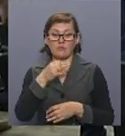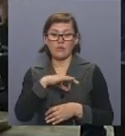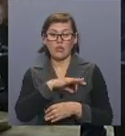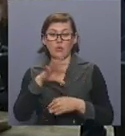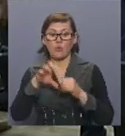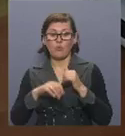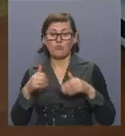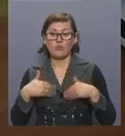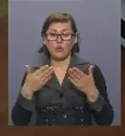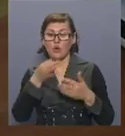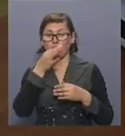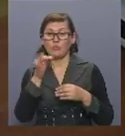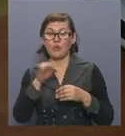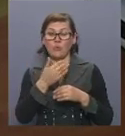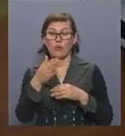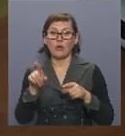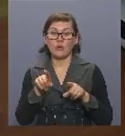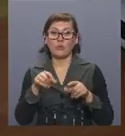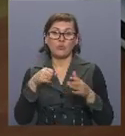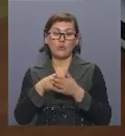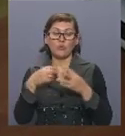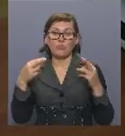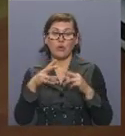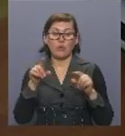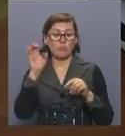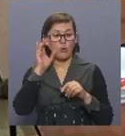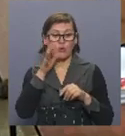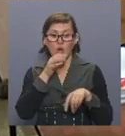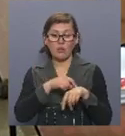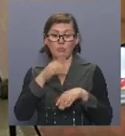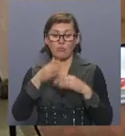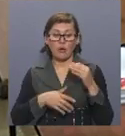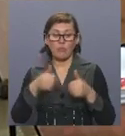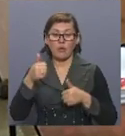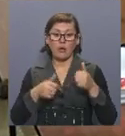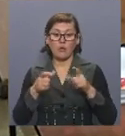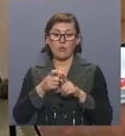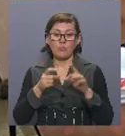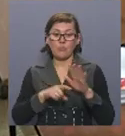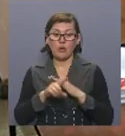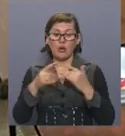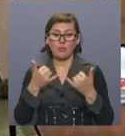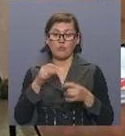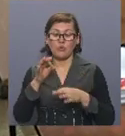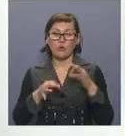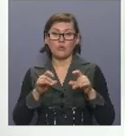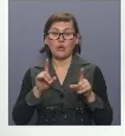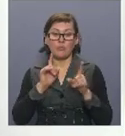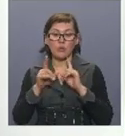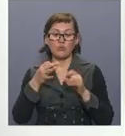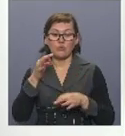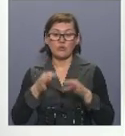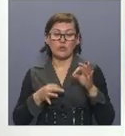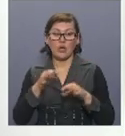соңғы ұсыныстарын айтпақ. Осы аралыққа дейін куәгерлерді тыңдау аяқталып, жарыс сөз басталады. Ал бүгінгі сот отырысында судья